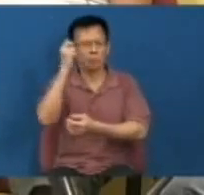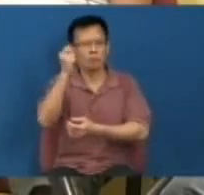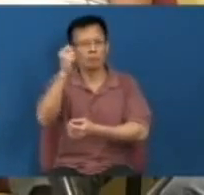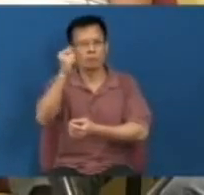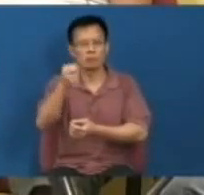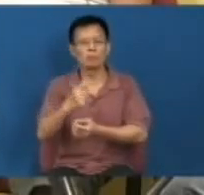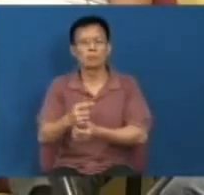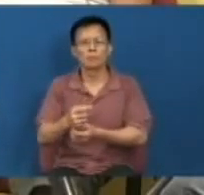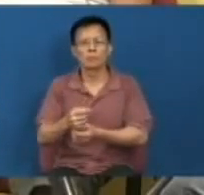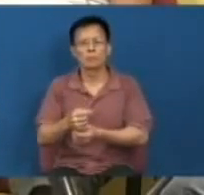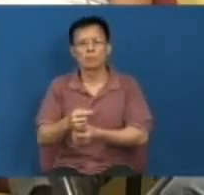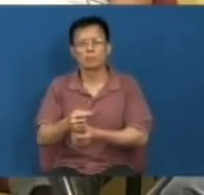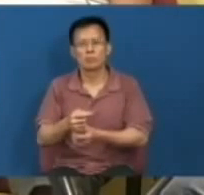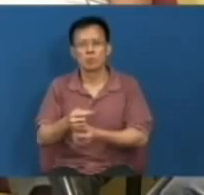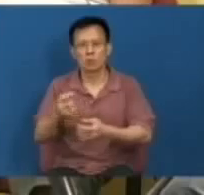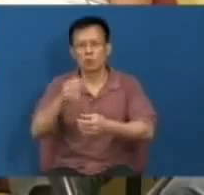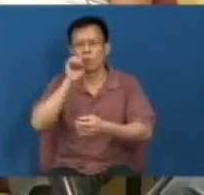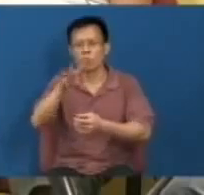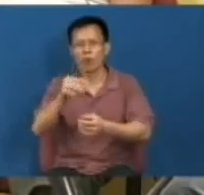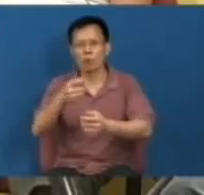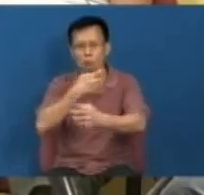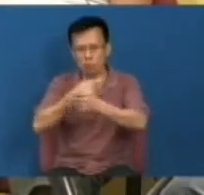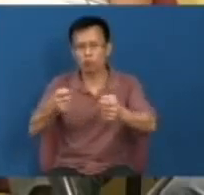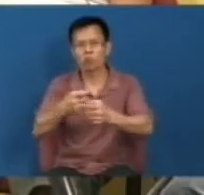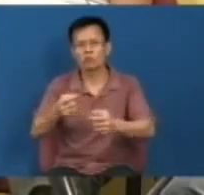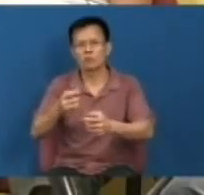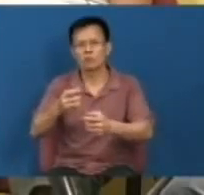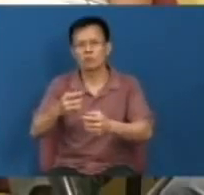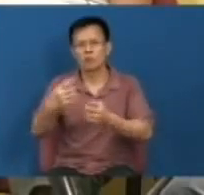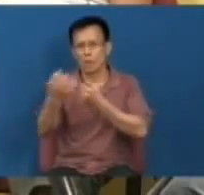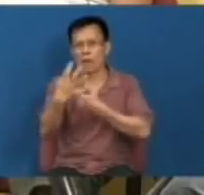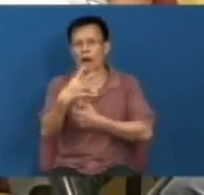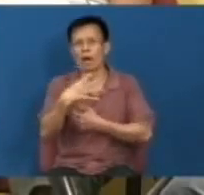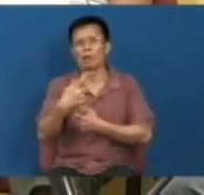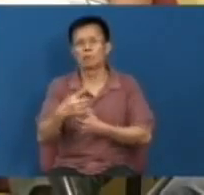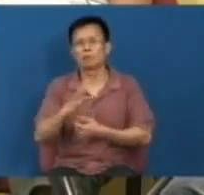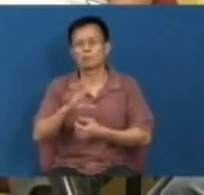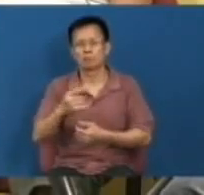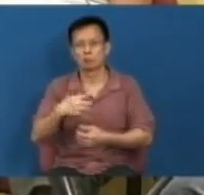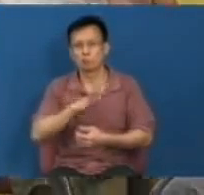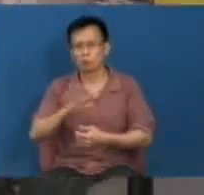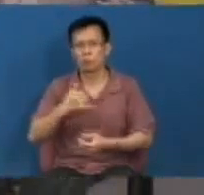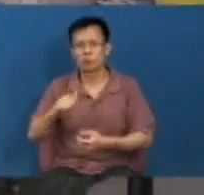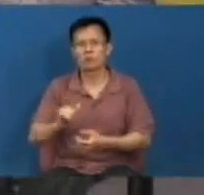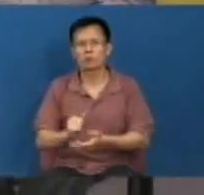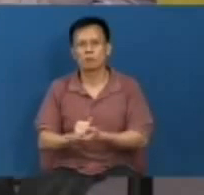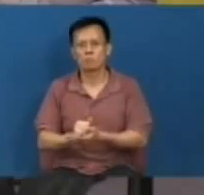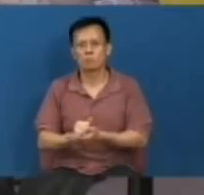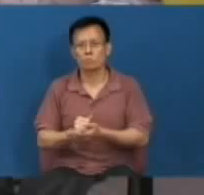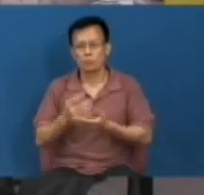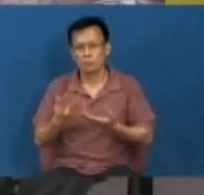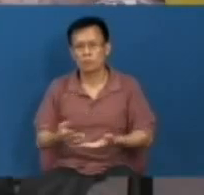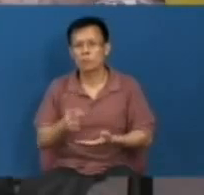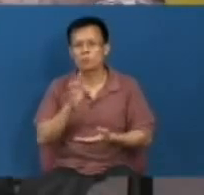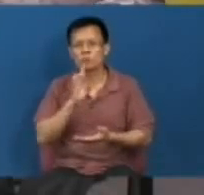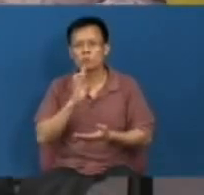咩有喺度入邊有賭啊點點，我哋又唔走，即係左嚇右嚇，我哋都唔會走噶啦。 劉少，你咁樣講，我就突然間覺得好似係